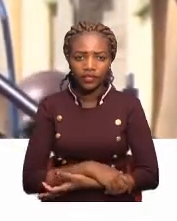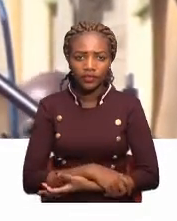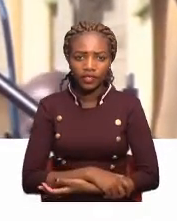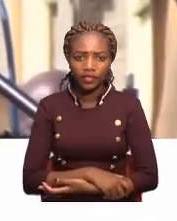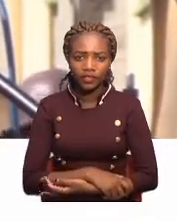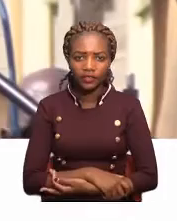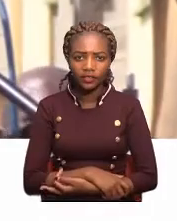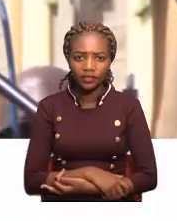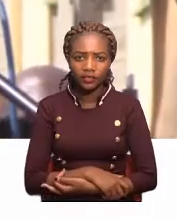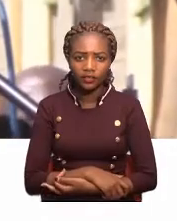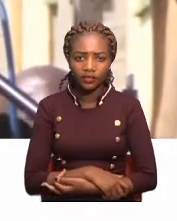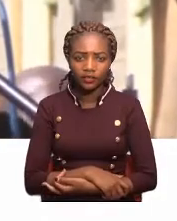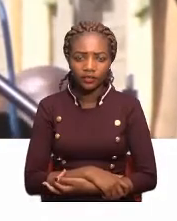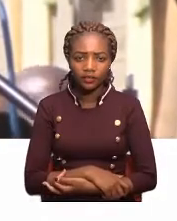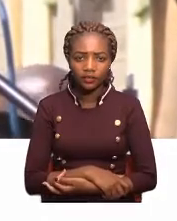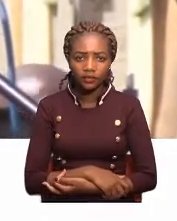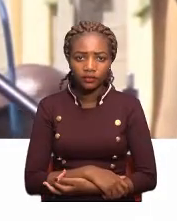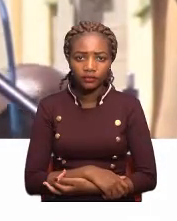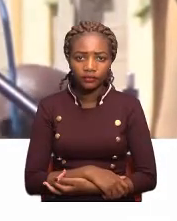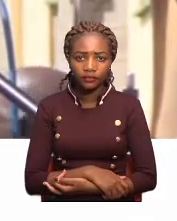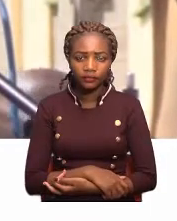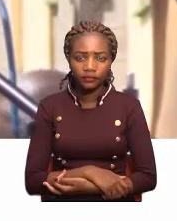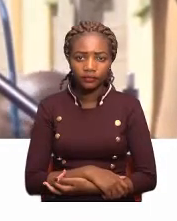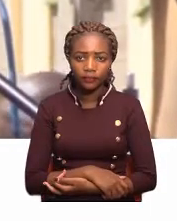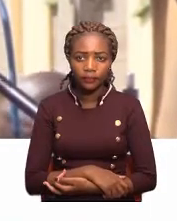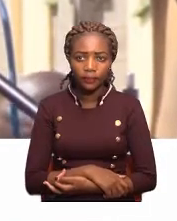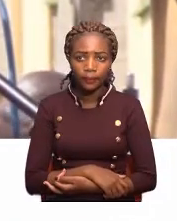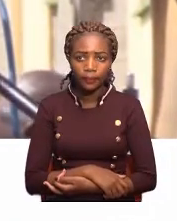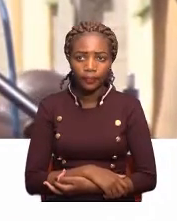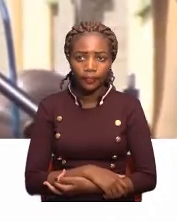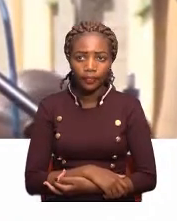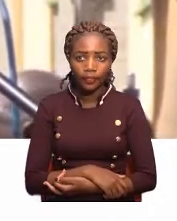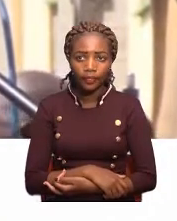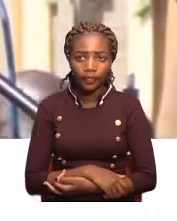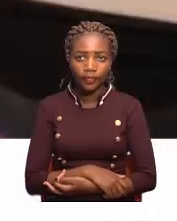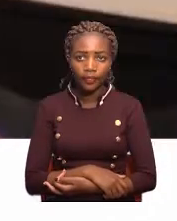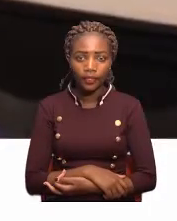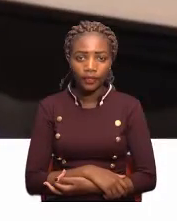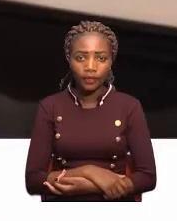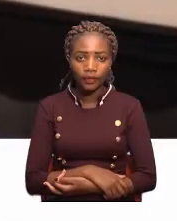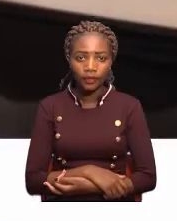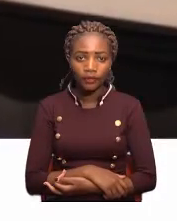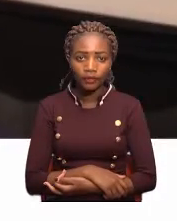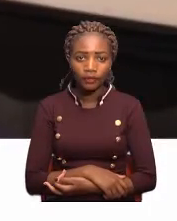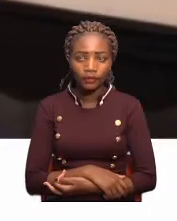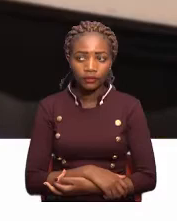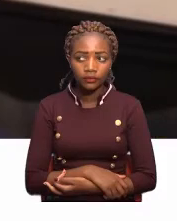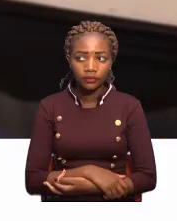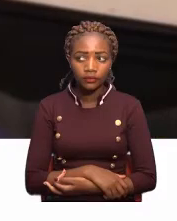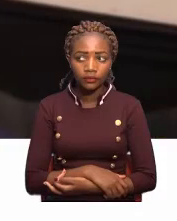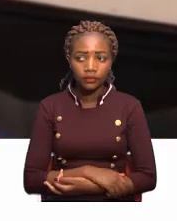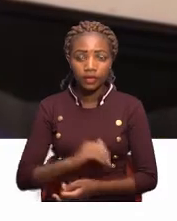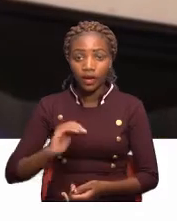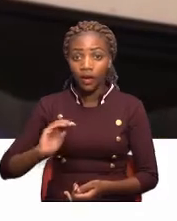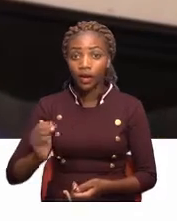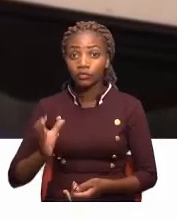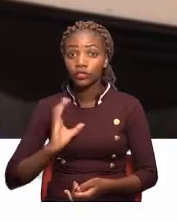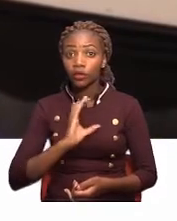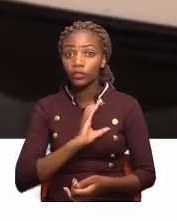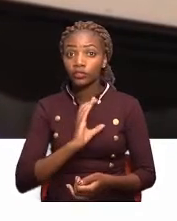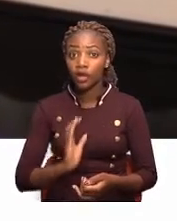Kwa sababu sasa wewe ni mgeni, huu mwezi utoe chakula yako yote. Town Commission na mimi kama gavana wa jimbo la